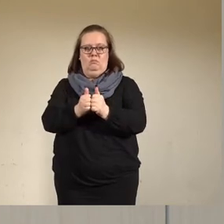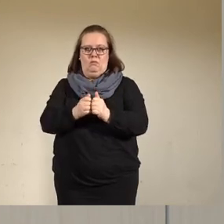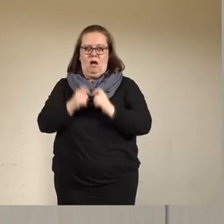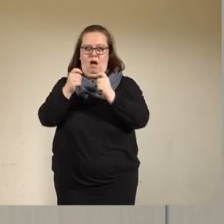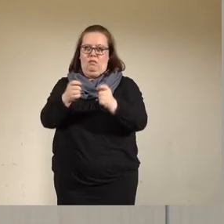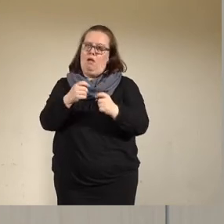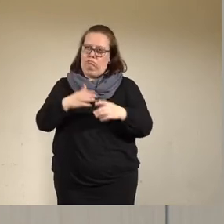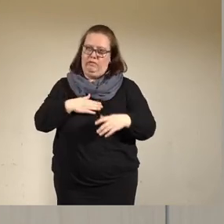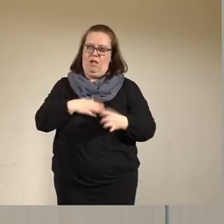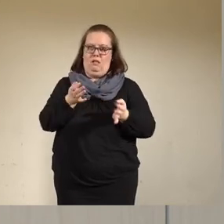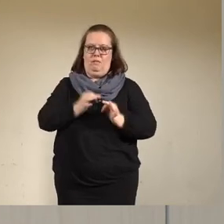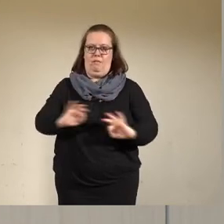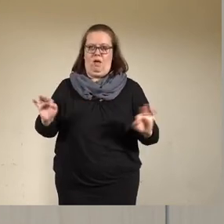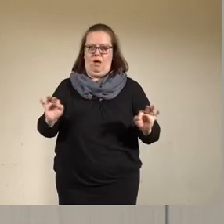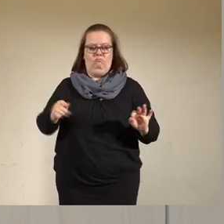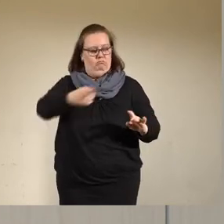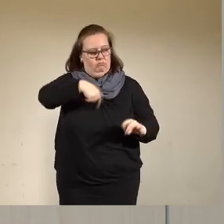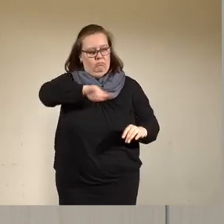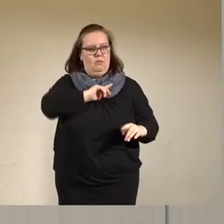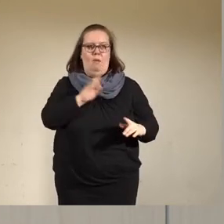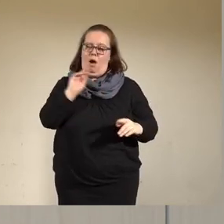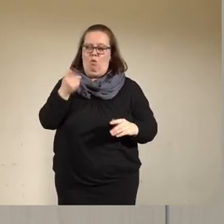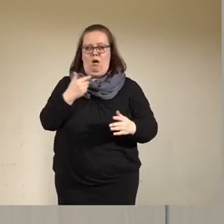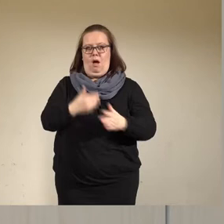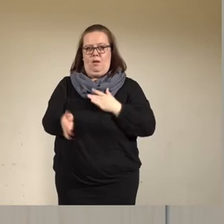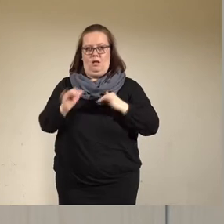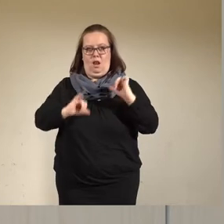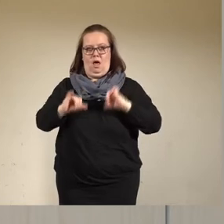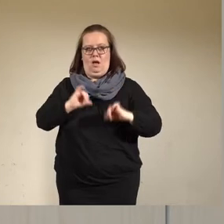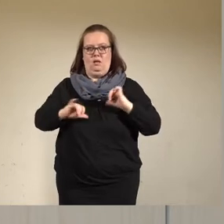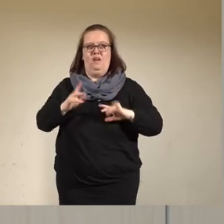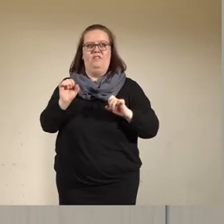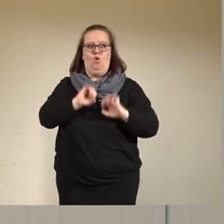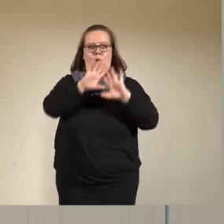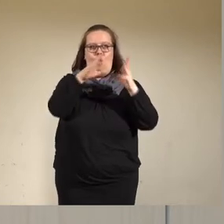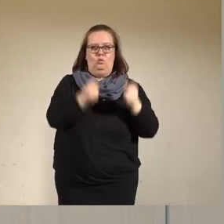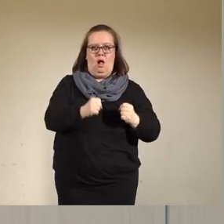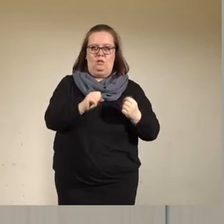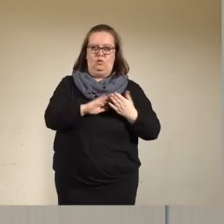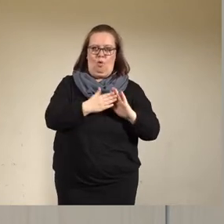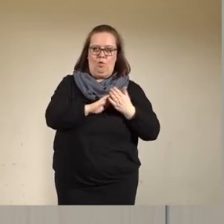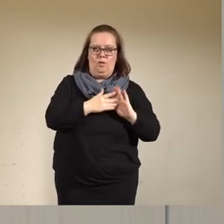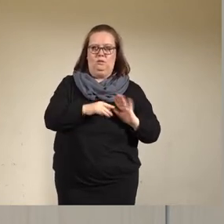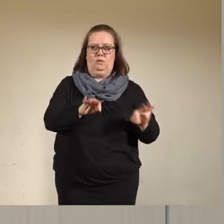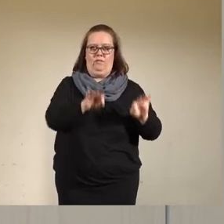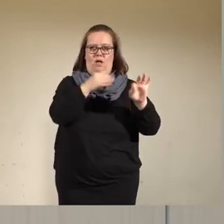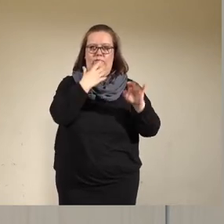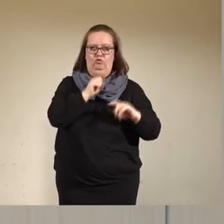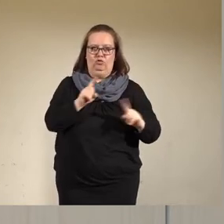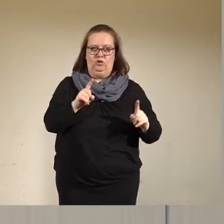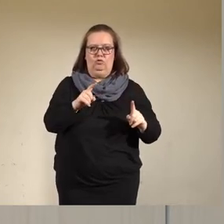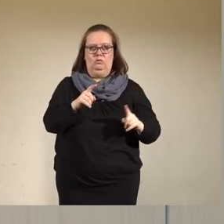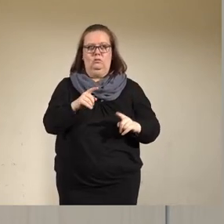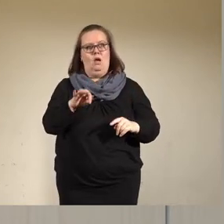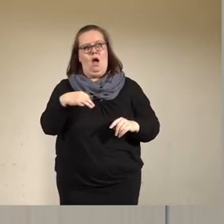Sympathie. Die Mehrheit meiner Fraktion wird ihn aber ablehnen, um den guten Haushaltskompromiss nicht zu gefährden. Einzelne von